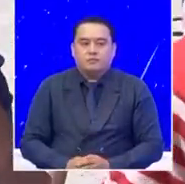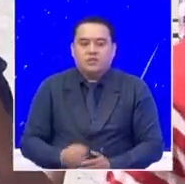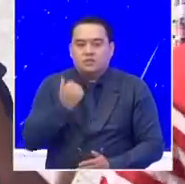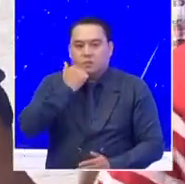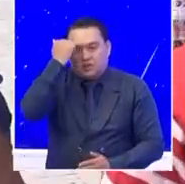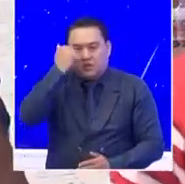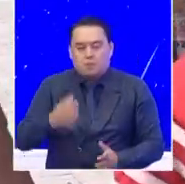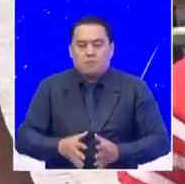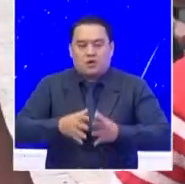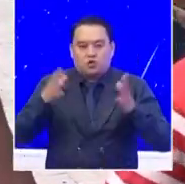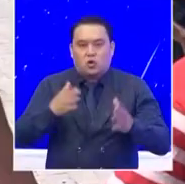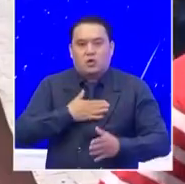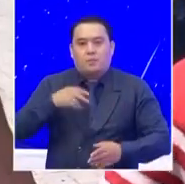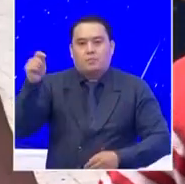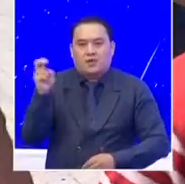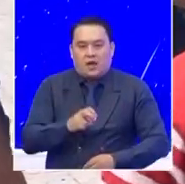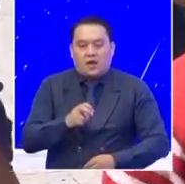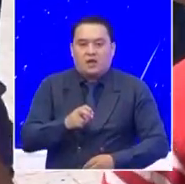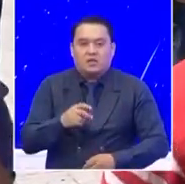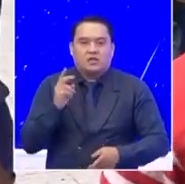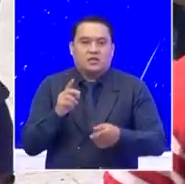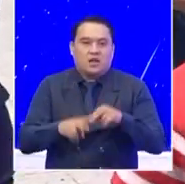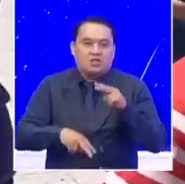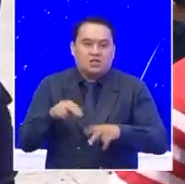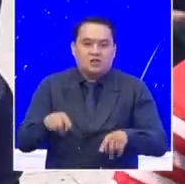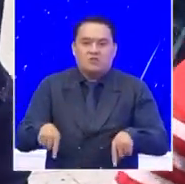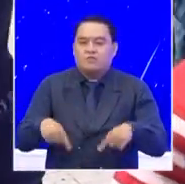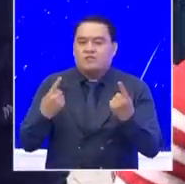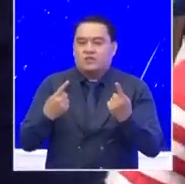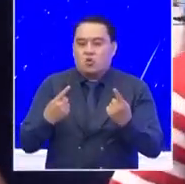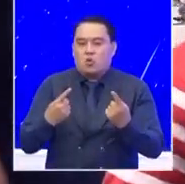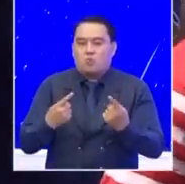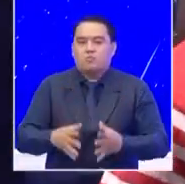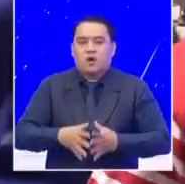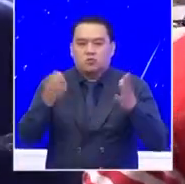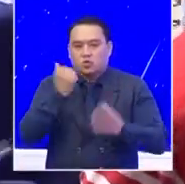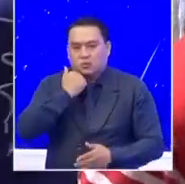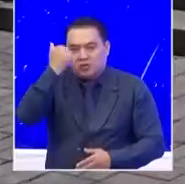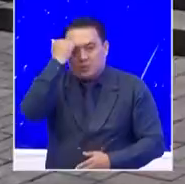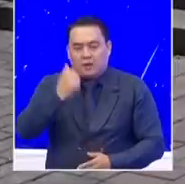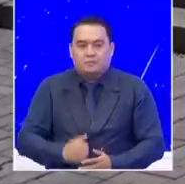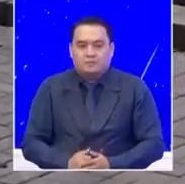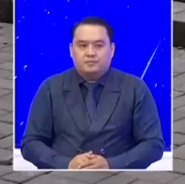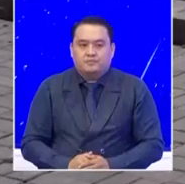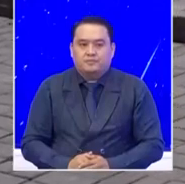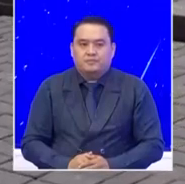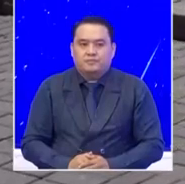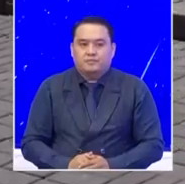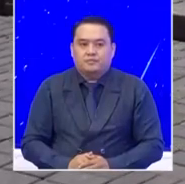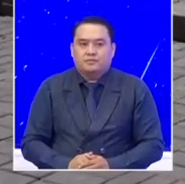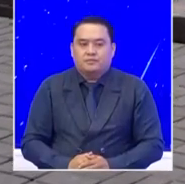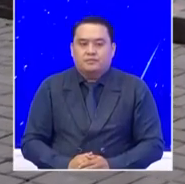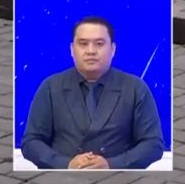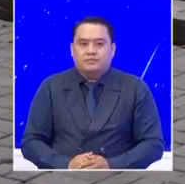Спасибо большое. Я так рада, что к нам приехали аниматоры. Настроение просто на высшем уровне. Большое спасибо за подарок. Я очень люблю этот